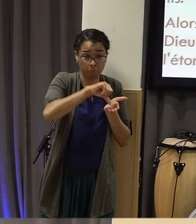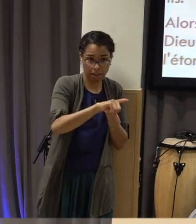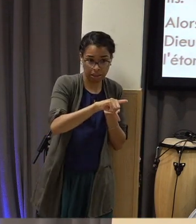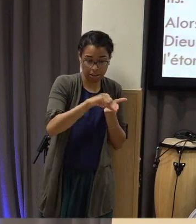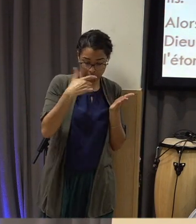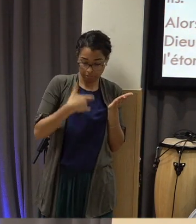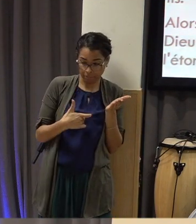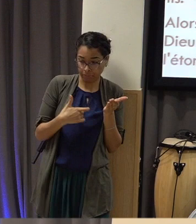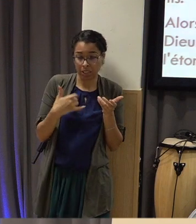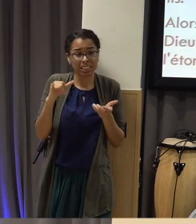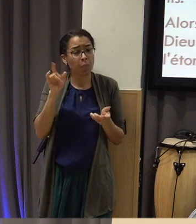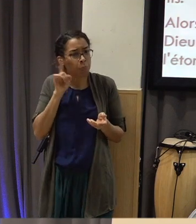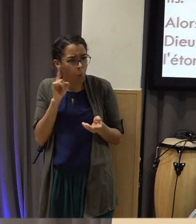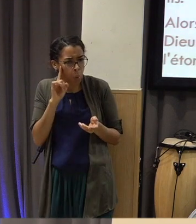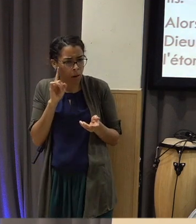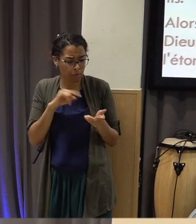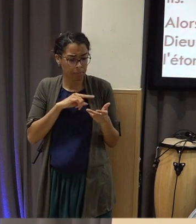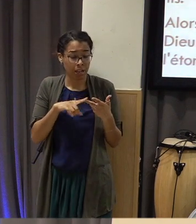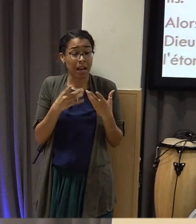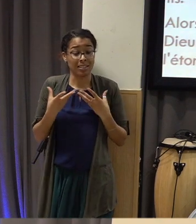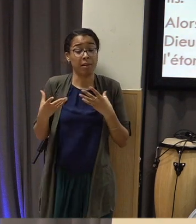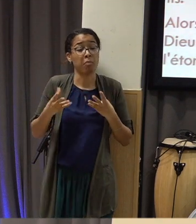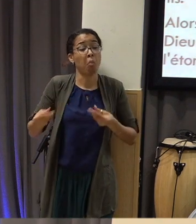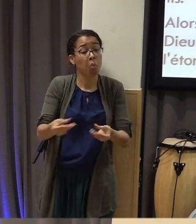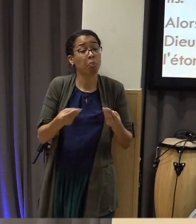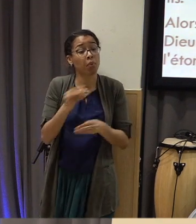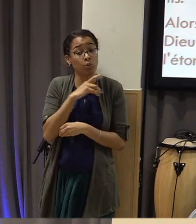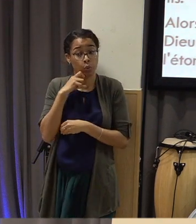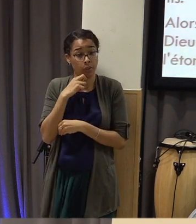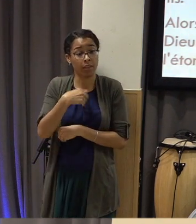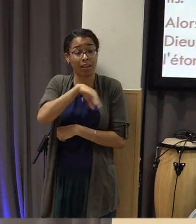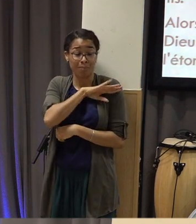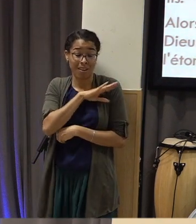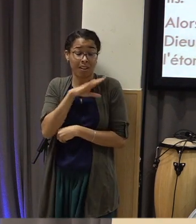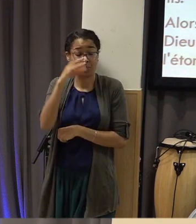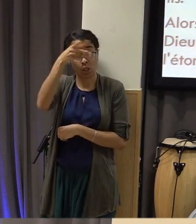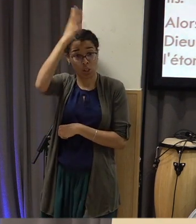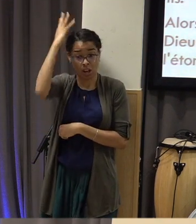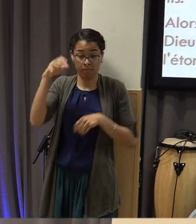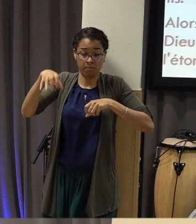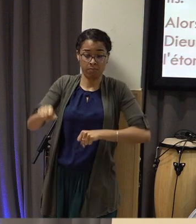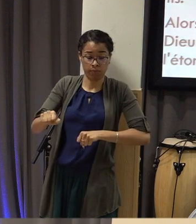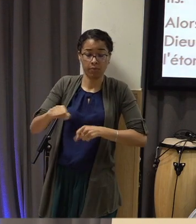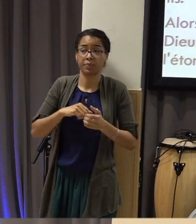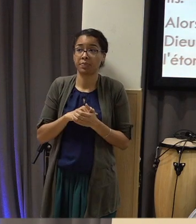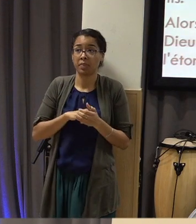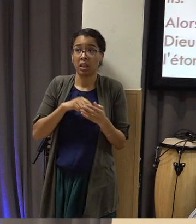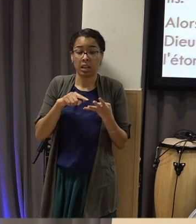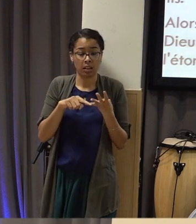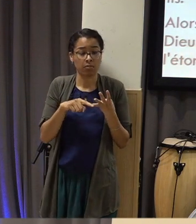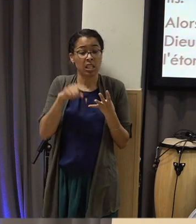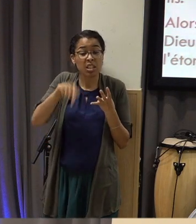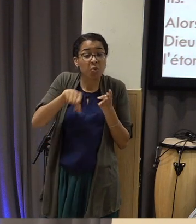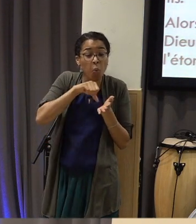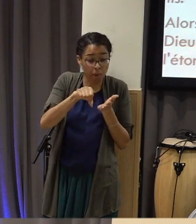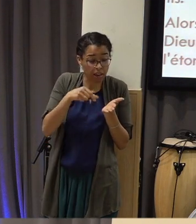pourquoi il doit. Ici, il s'agit du peuple juif, à cause de la domination romaine. Il y a ce qui est dû,